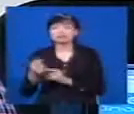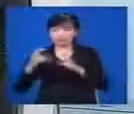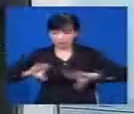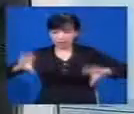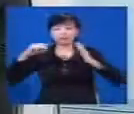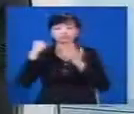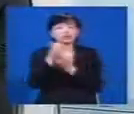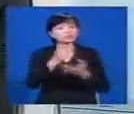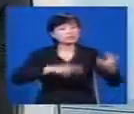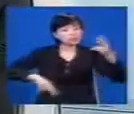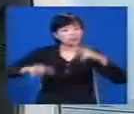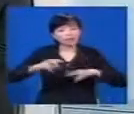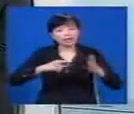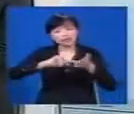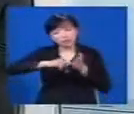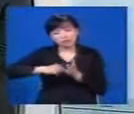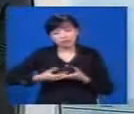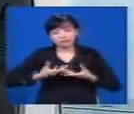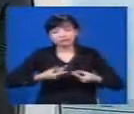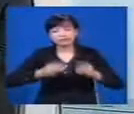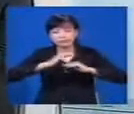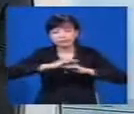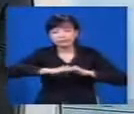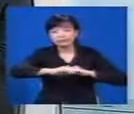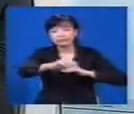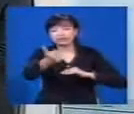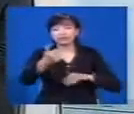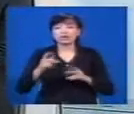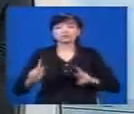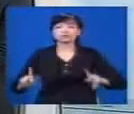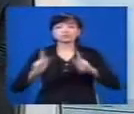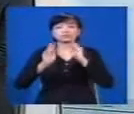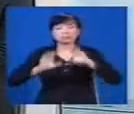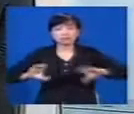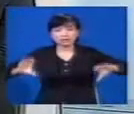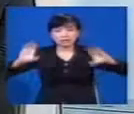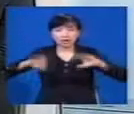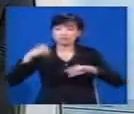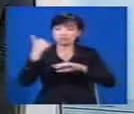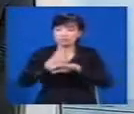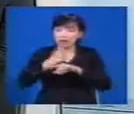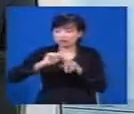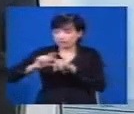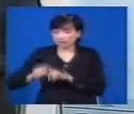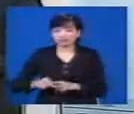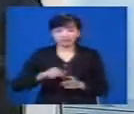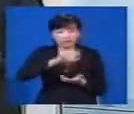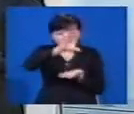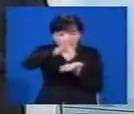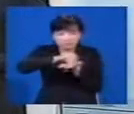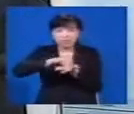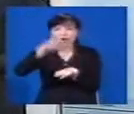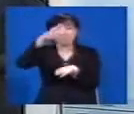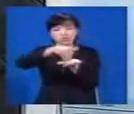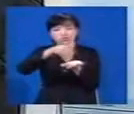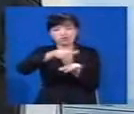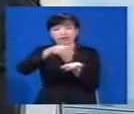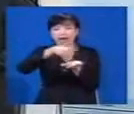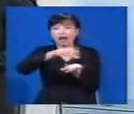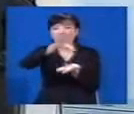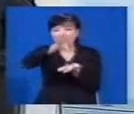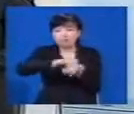ทั้งหมดทั้งสิ้นนั้นกระทรวงมหาดไทยโดยผู้ว่าในอำเภอผู้บริหารท้องถิ่นจะทำฐานข้อมูลกลางเพื่อให้ส่วนราชการที่มีหน้าที่เฉพา